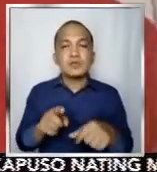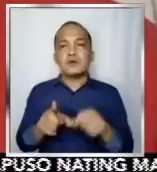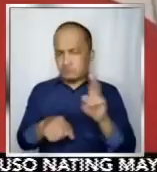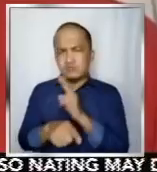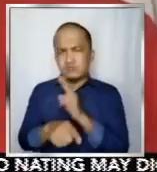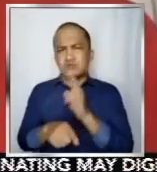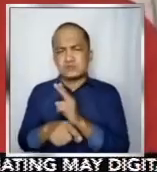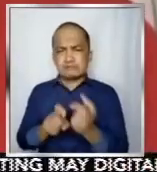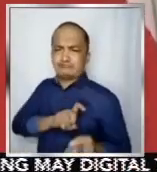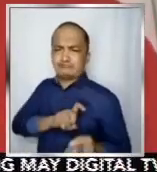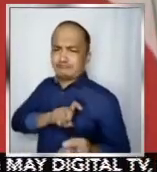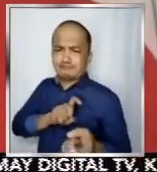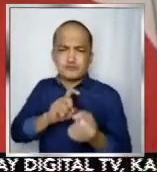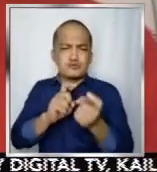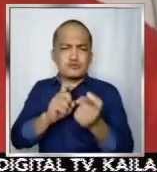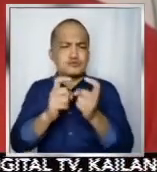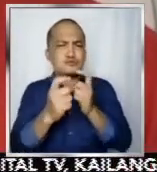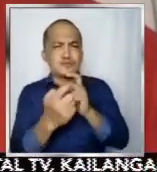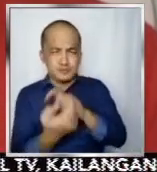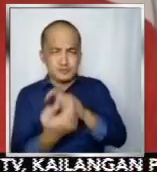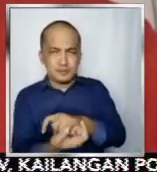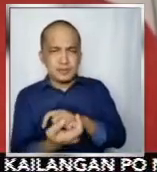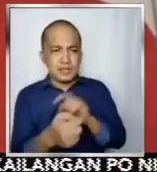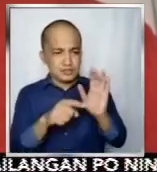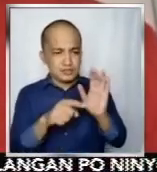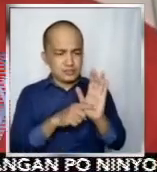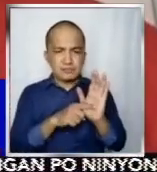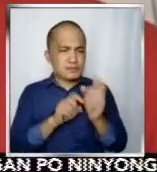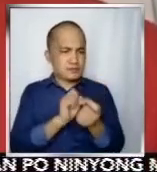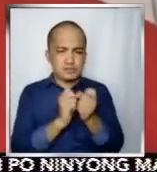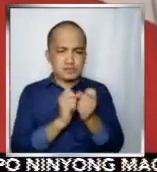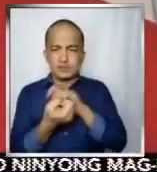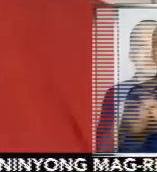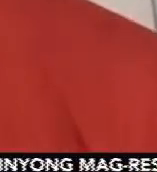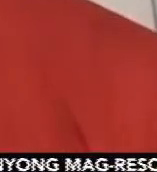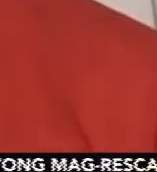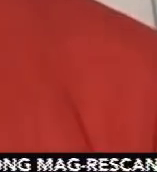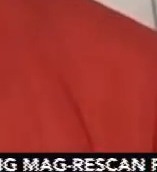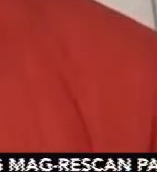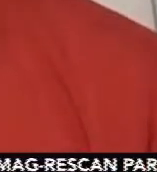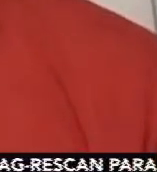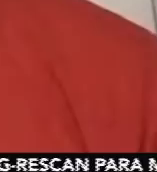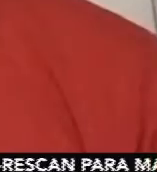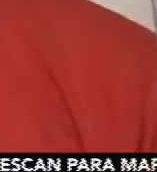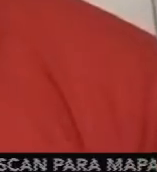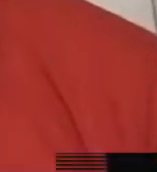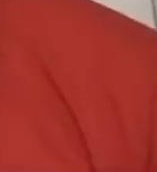something negative into something positive. Katatibayan updated sa showbiz happenings.